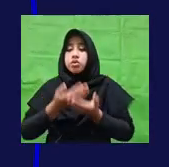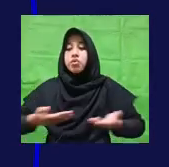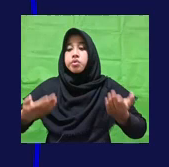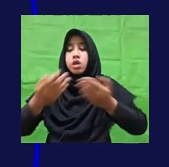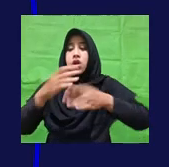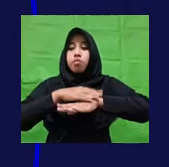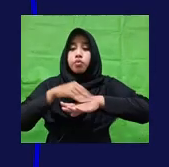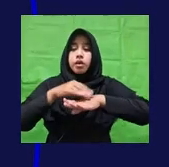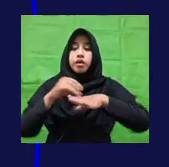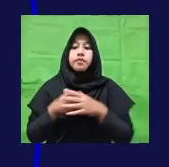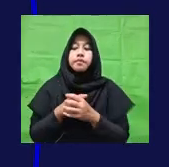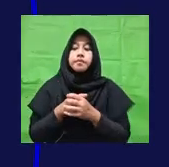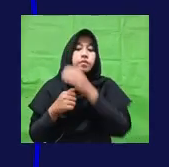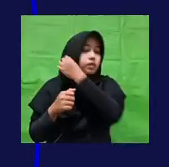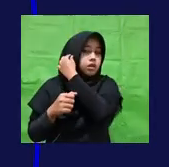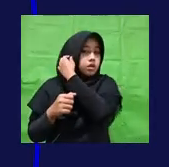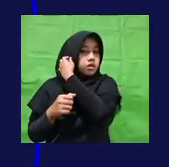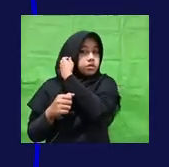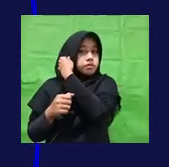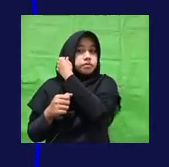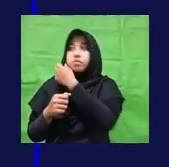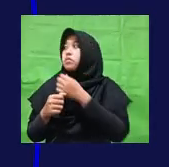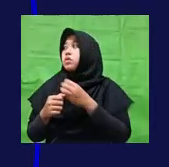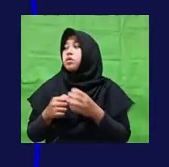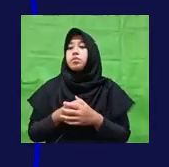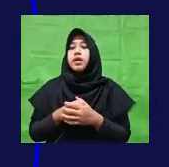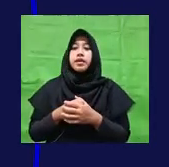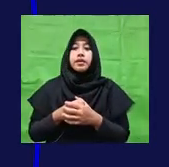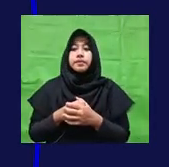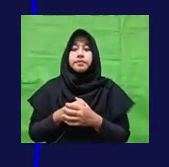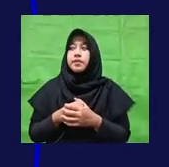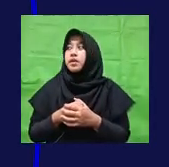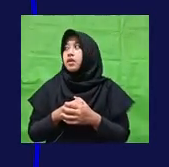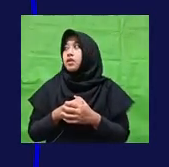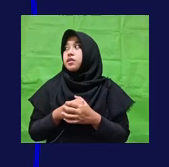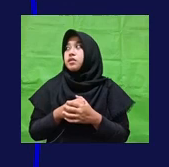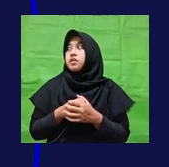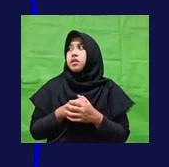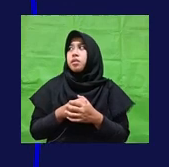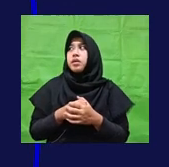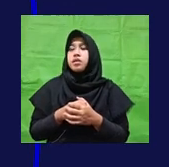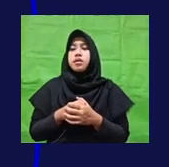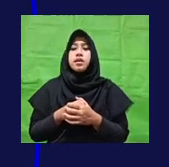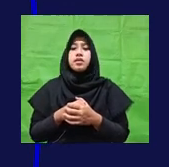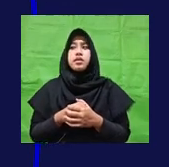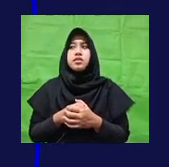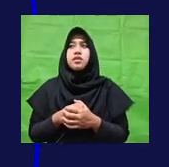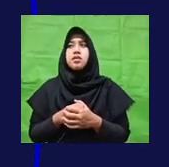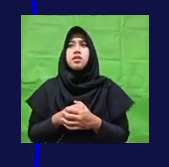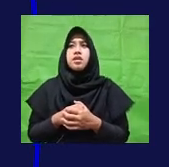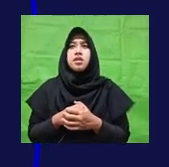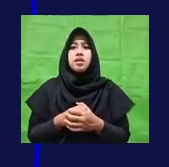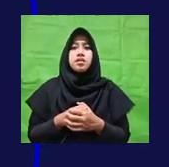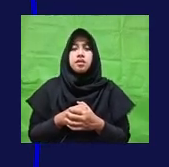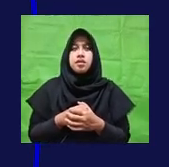kita. Tapi nanti apakah di dalam residensi ini kita juga menemukan lokal, itu nanti Zikri akan memulai memproblematisirnya.